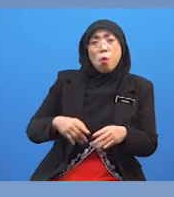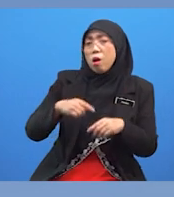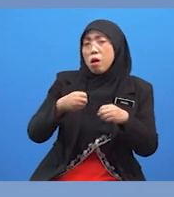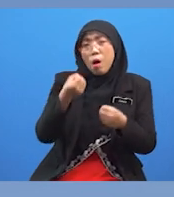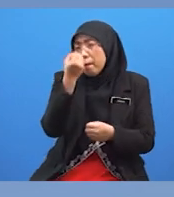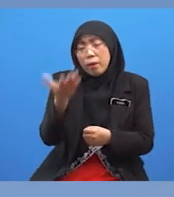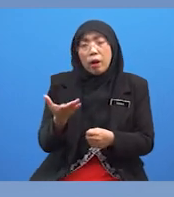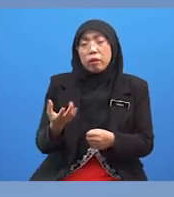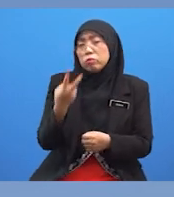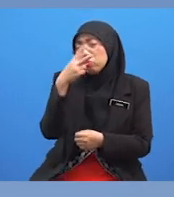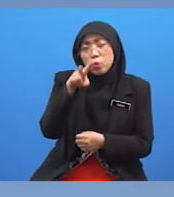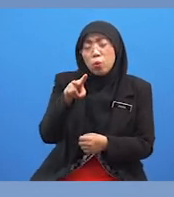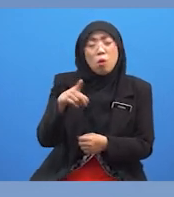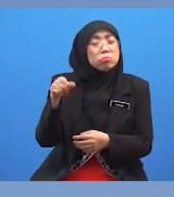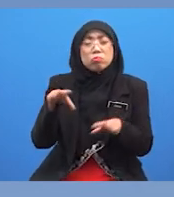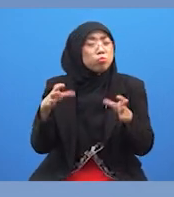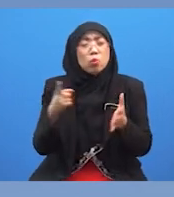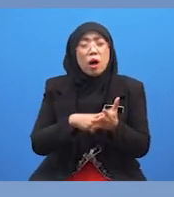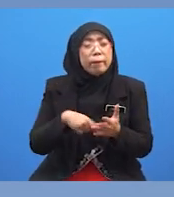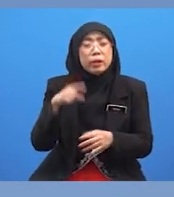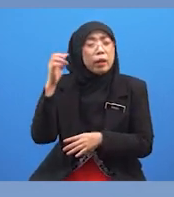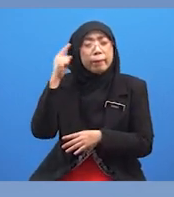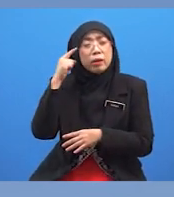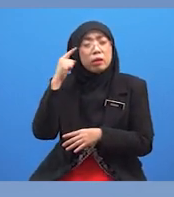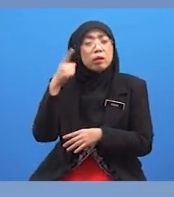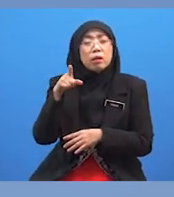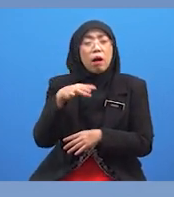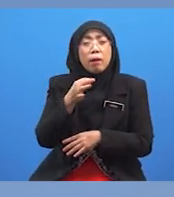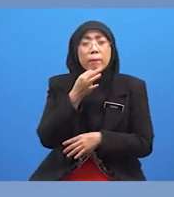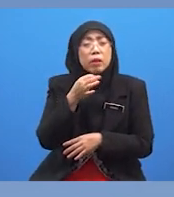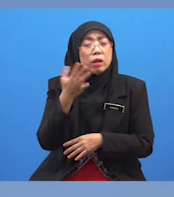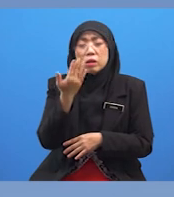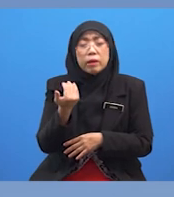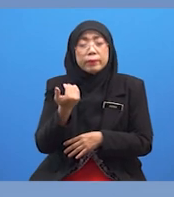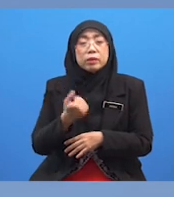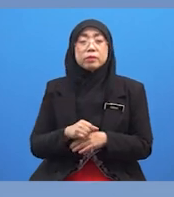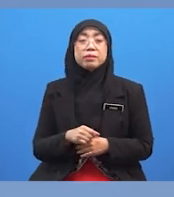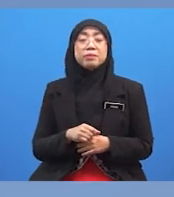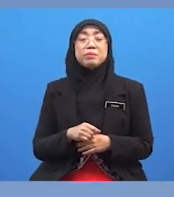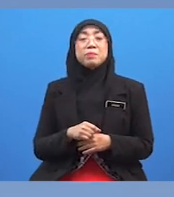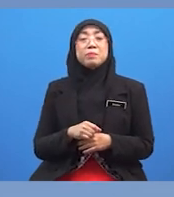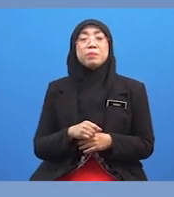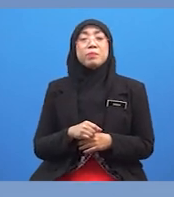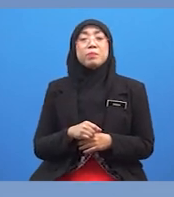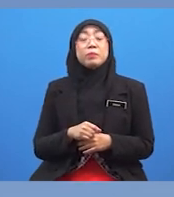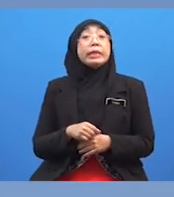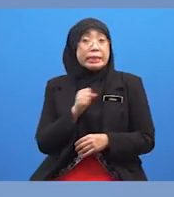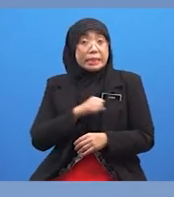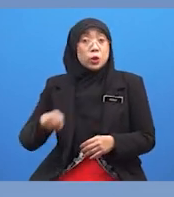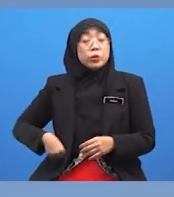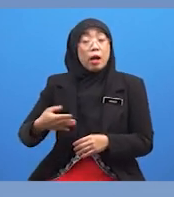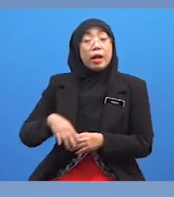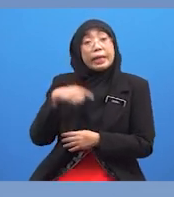Melaka dan kemudiannya Raja Kesir Besar untuk mengesahkan kebenaran mimpinya bahawa pada